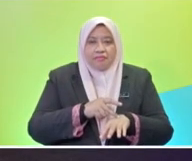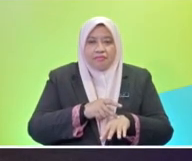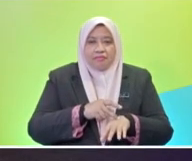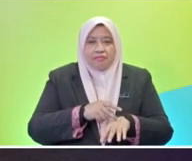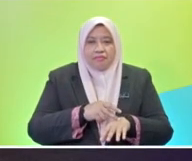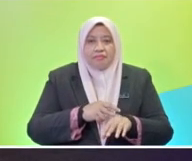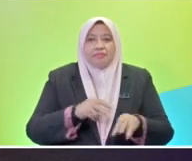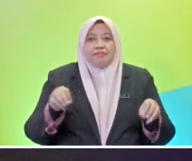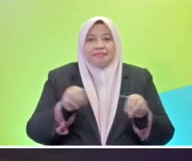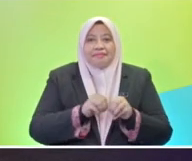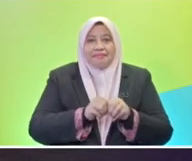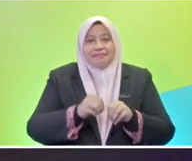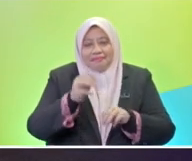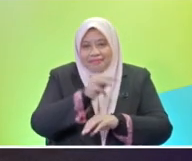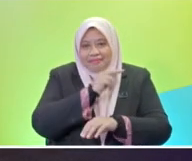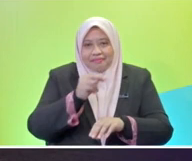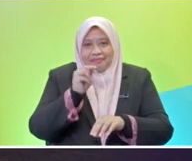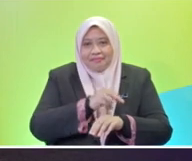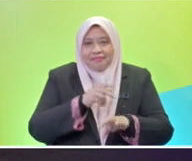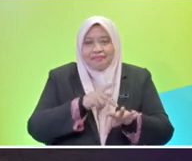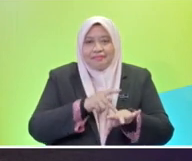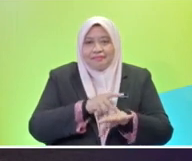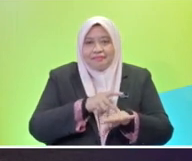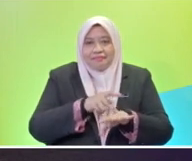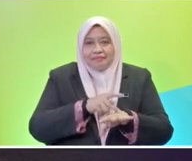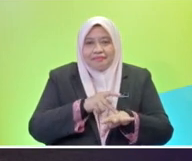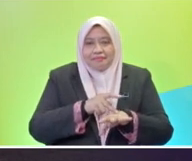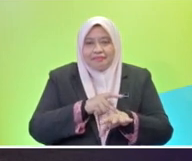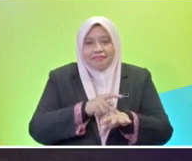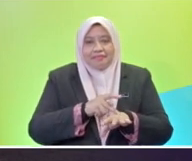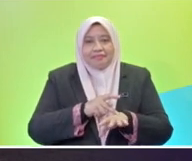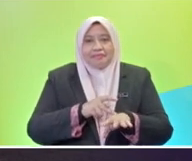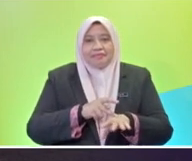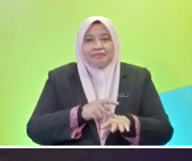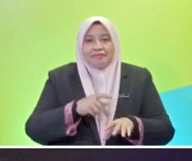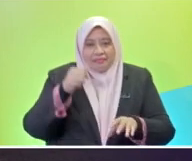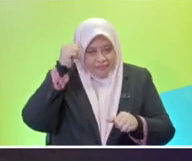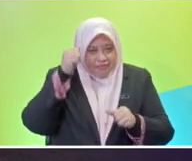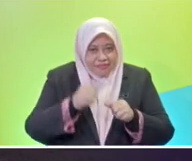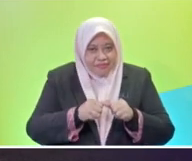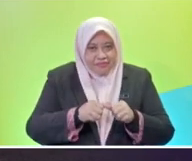buat macam lagu nasyid pula kan? Klorofil. Klorofil. Ah, sebab kita ingat.